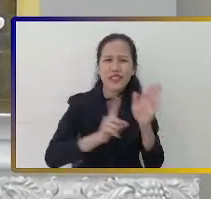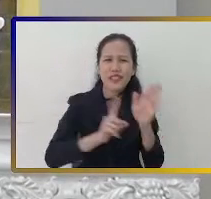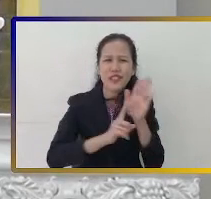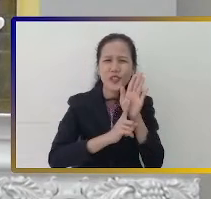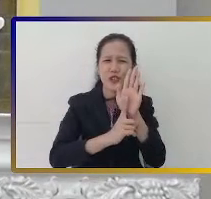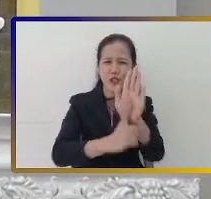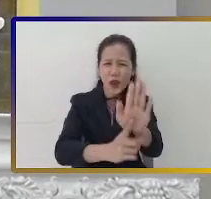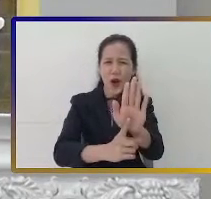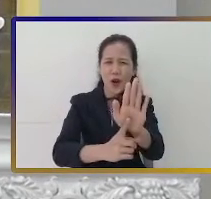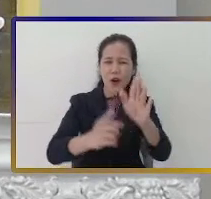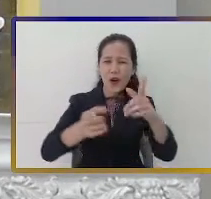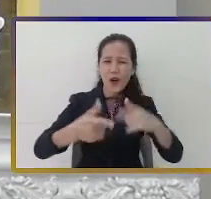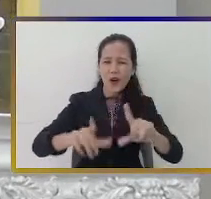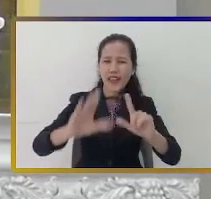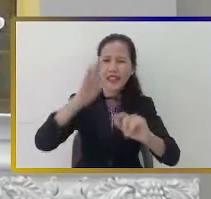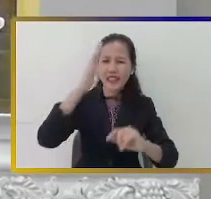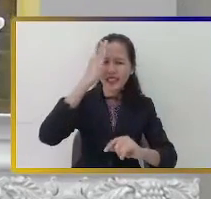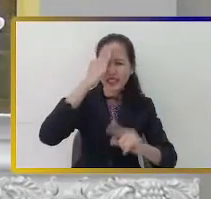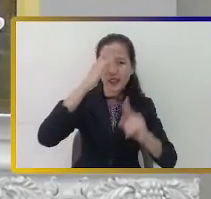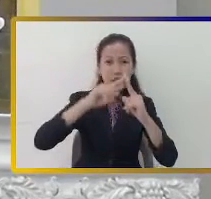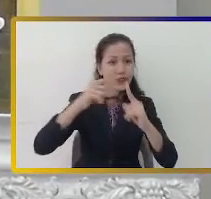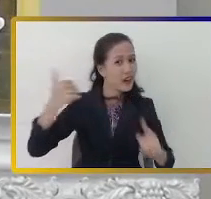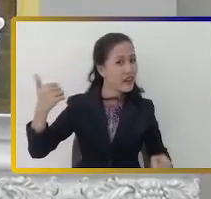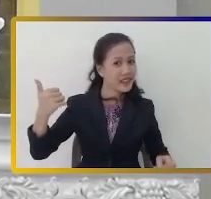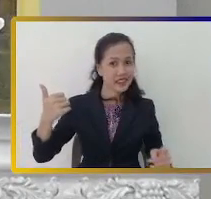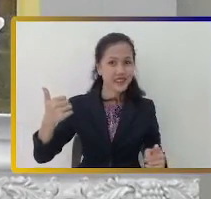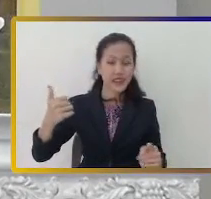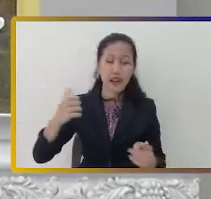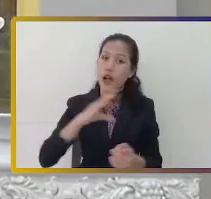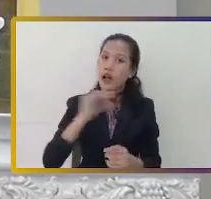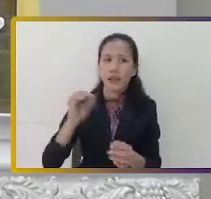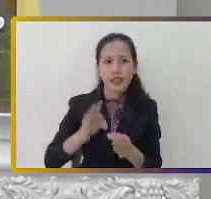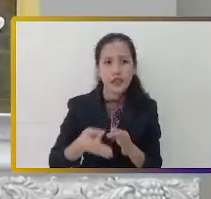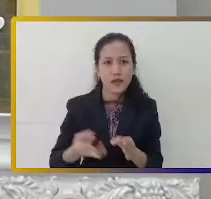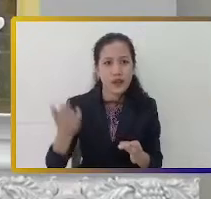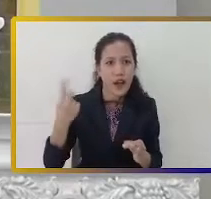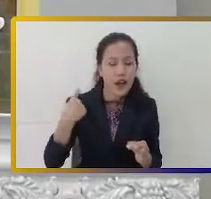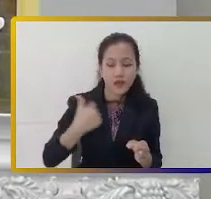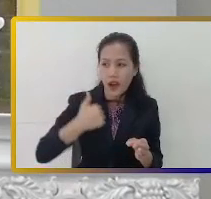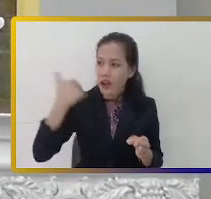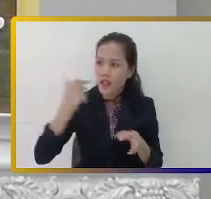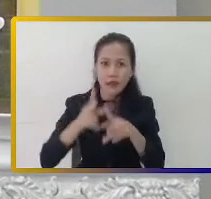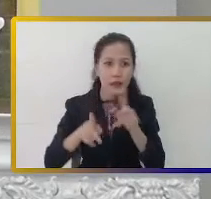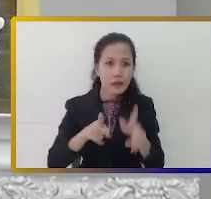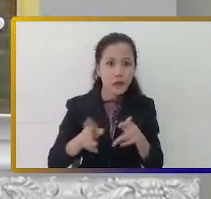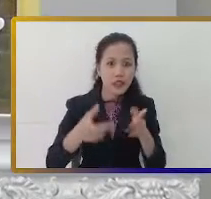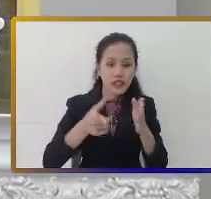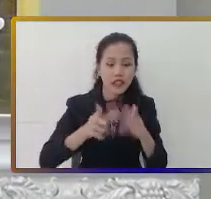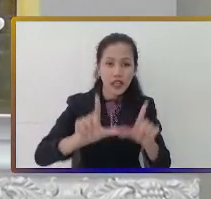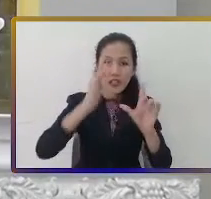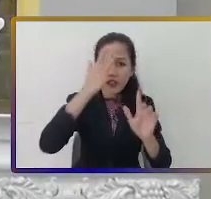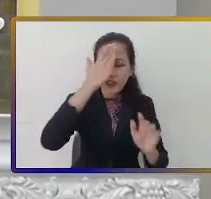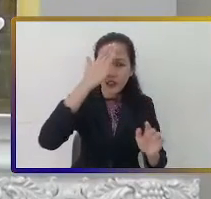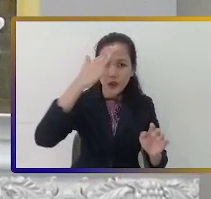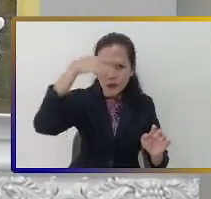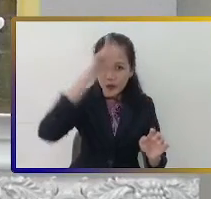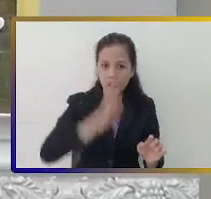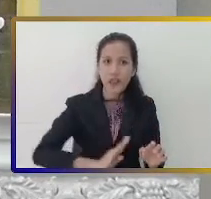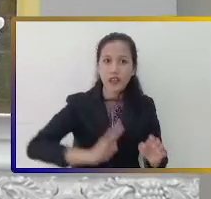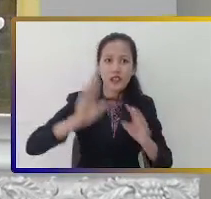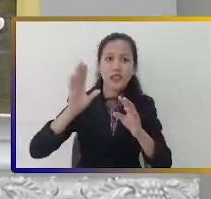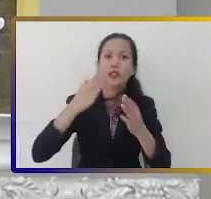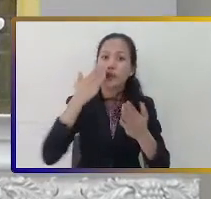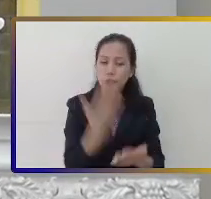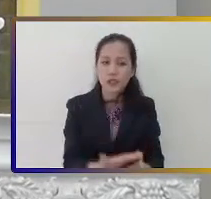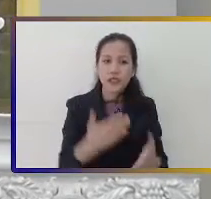o ipaalam po natin sa tao. At kung meron man pong taong makakalam ng kabutihan ng Diyos sa buhay po natin, it should